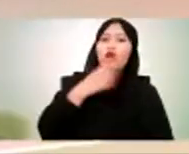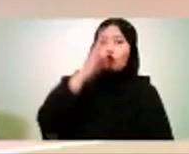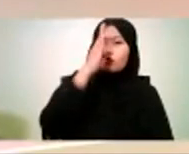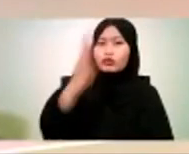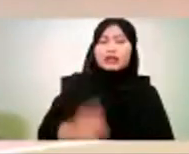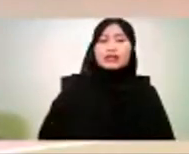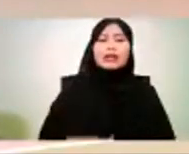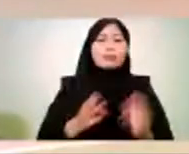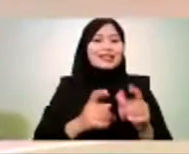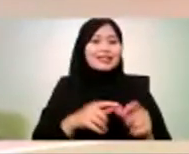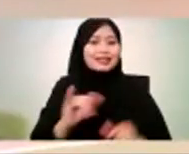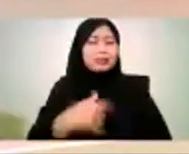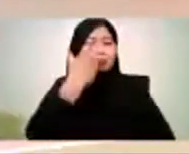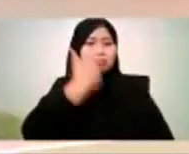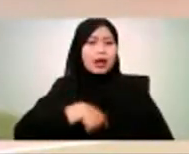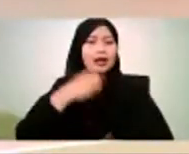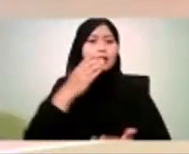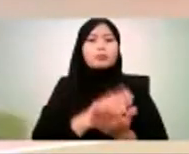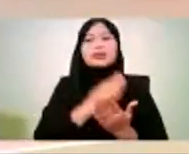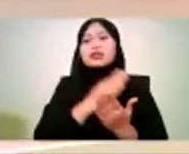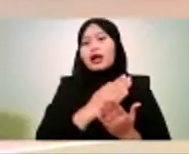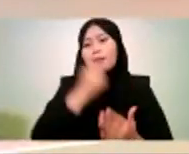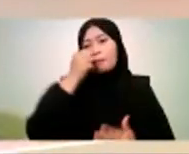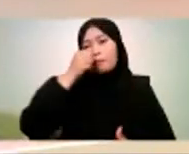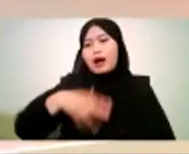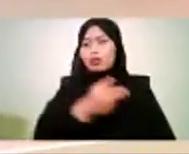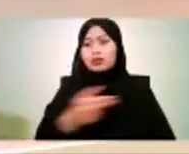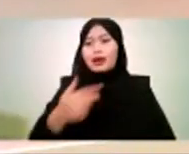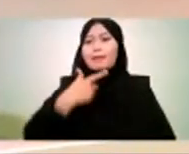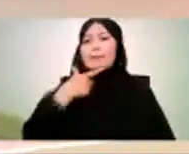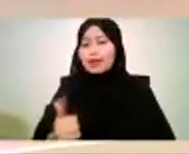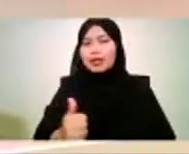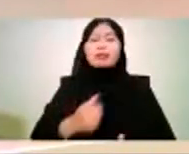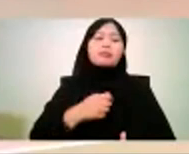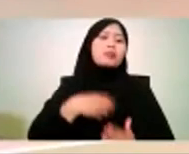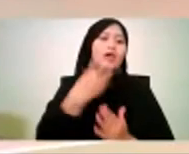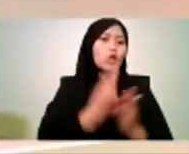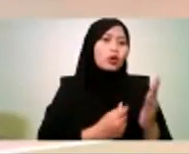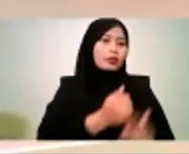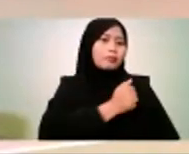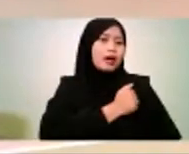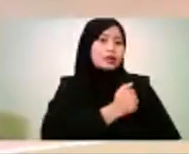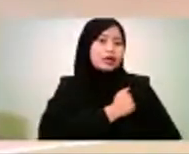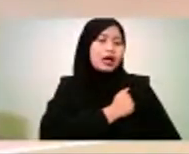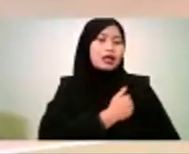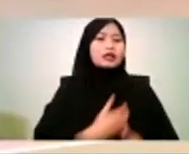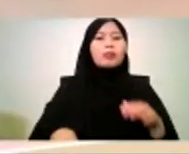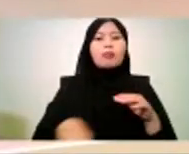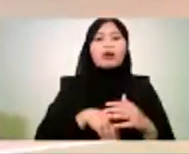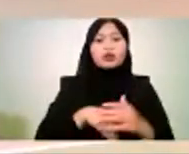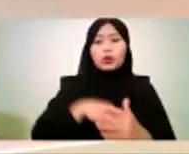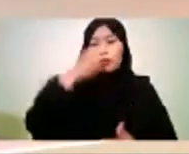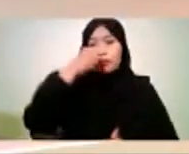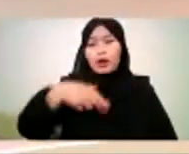perlahan dan kebijakan bank Indonesia yang sangat penting didalam perekonomian bangsa termasuk peran wuih yang makin meningkat